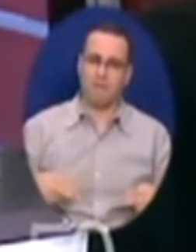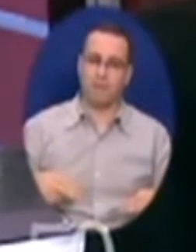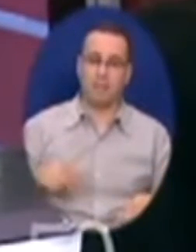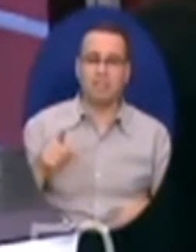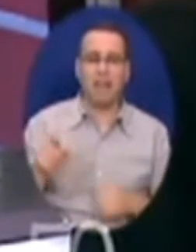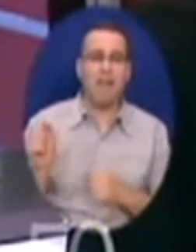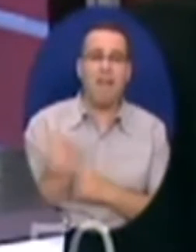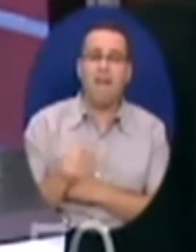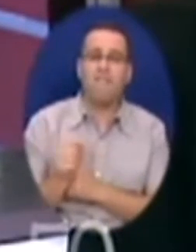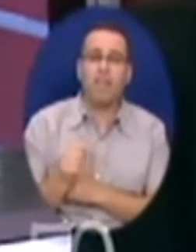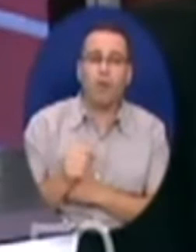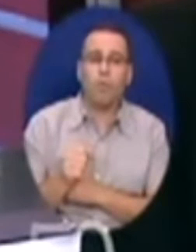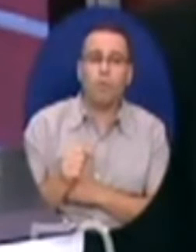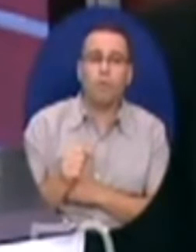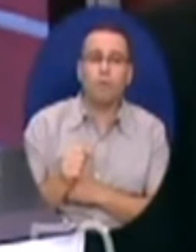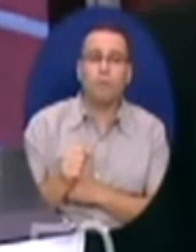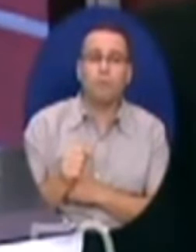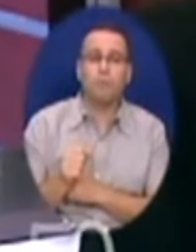זה הפקרות,